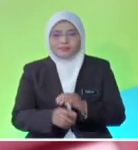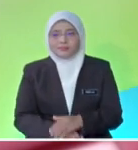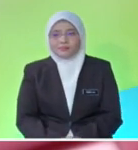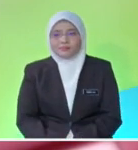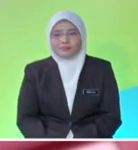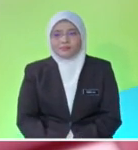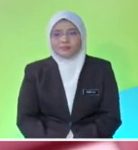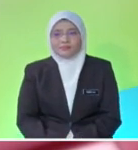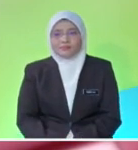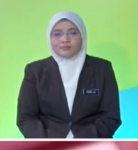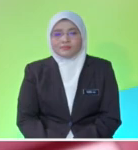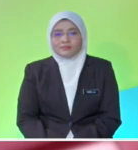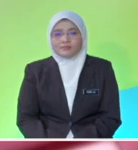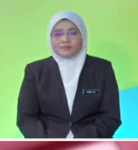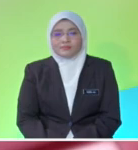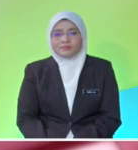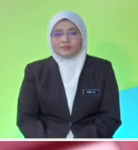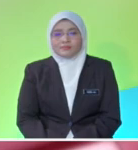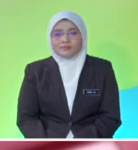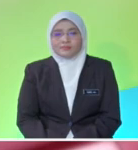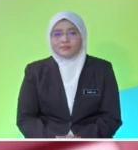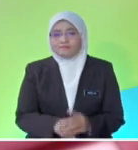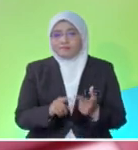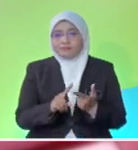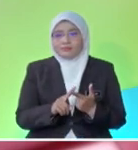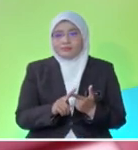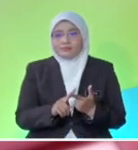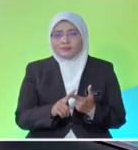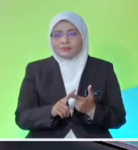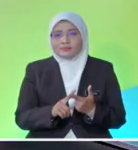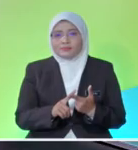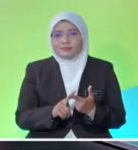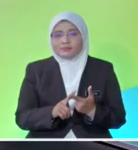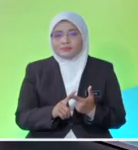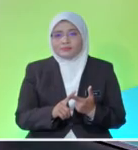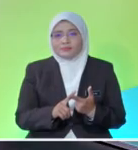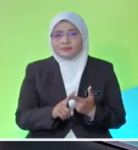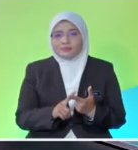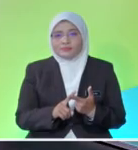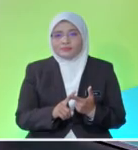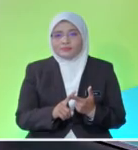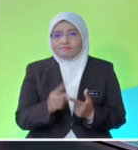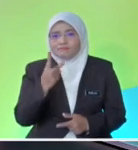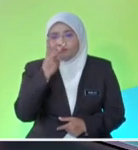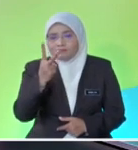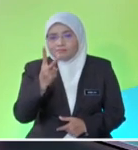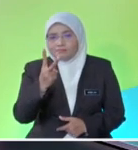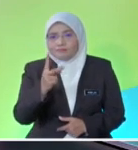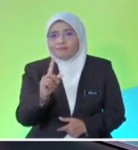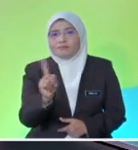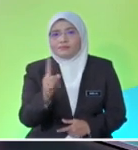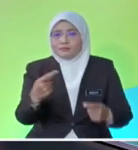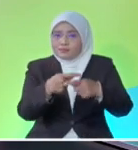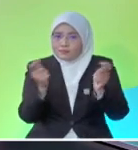Nisa. Okey. Okey Nisa. Saya nak kena tengok muka jam cikgu. Nak tahu kedudukan.